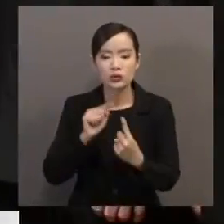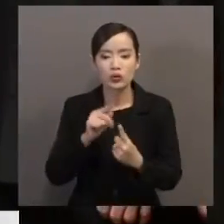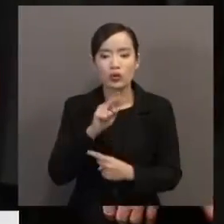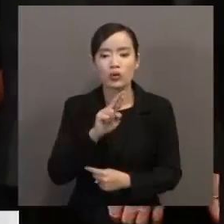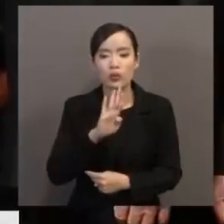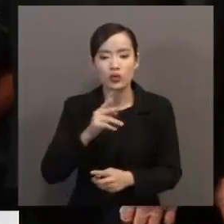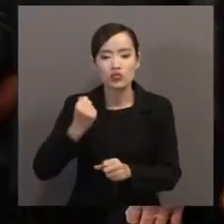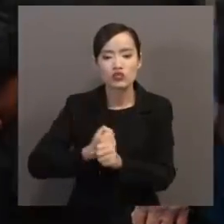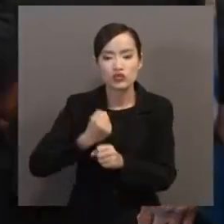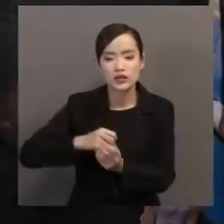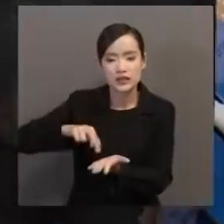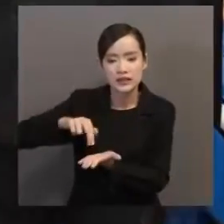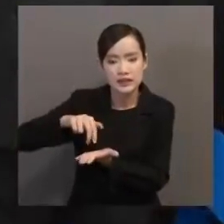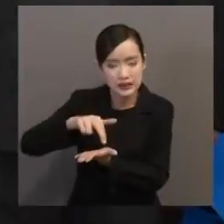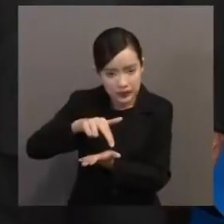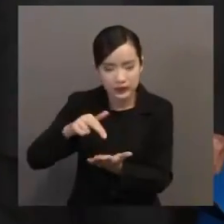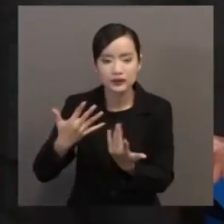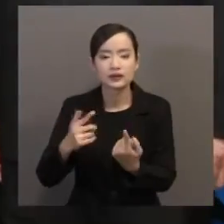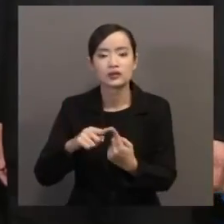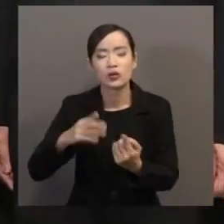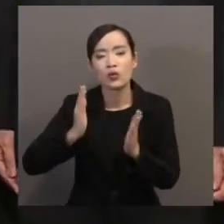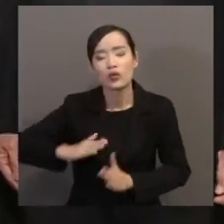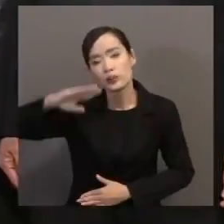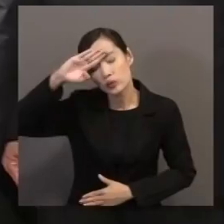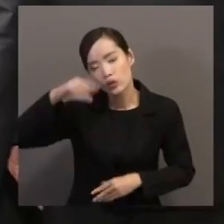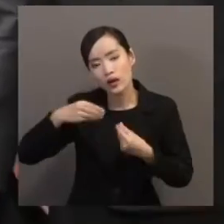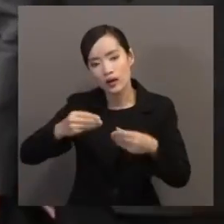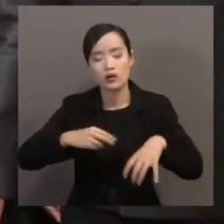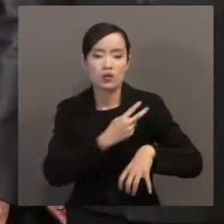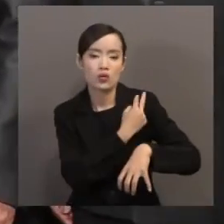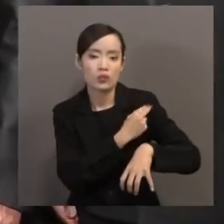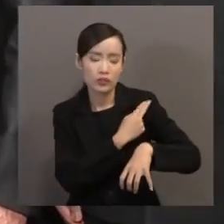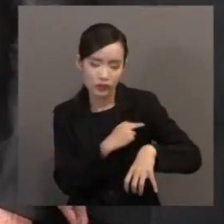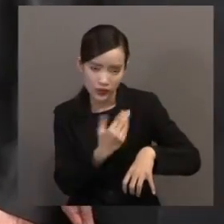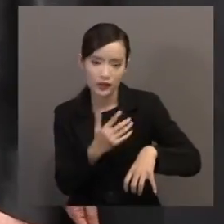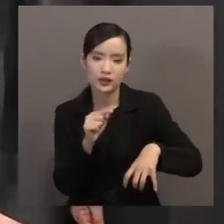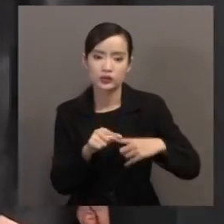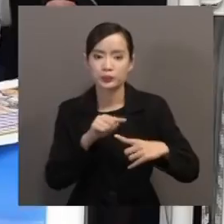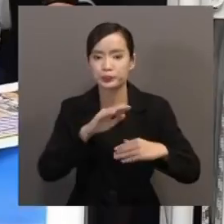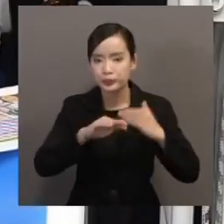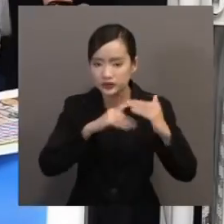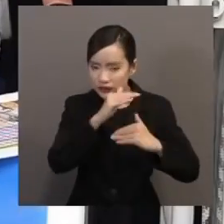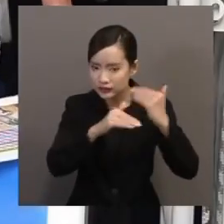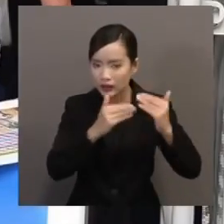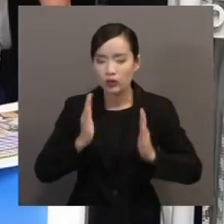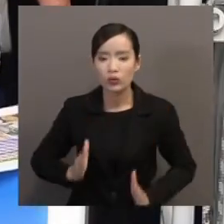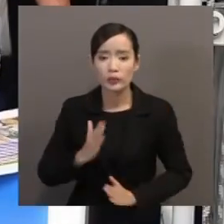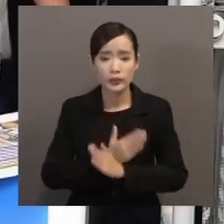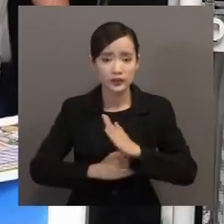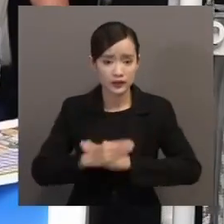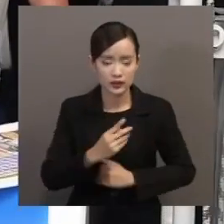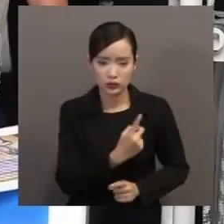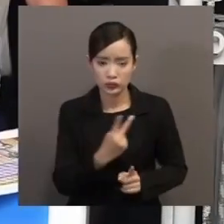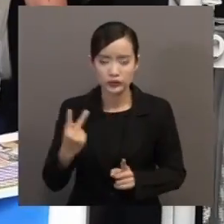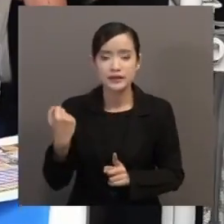การผู้ป่วยโรคหลอดเลือดสมองให้กับโรงพยาบาลและสถานคุ้มครองและพัฒนาศักยภาพคนพิการจำนวน10เครื่อง